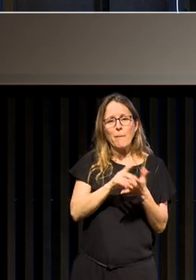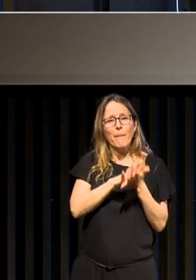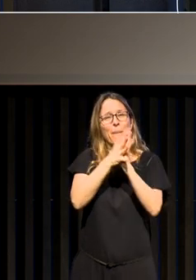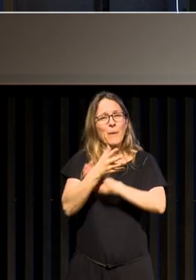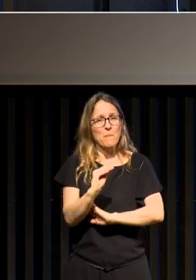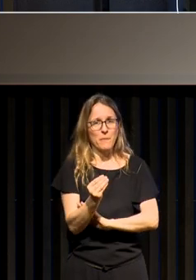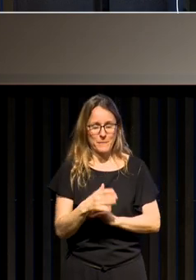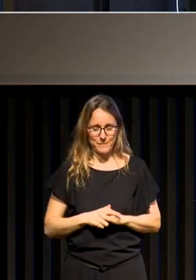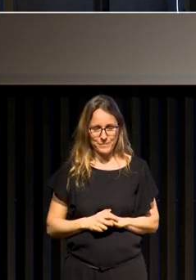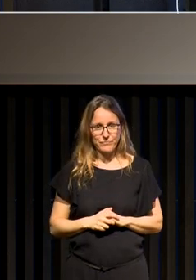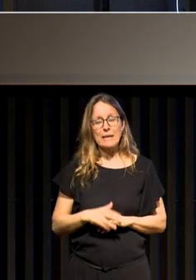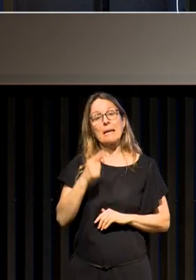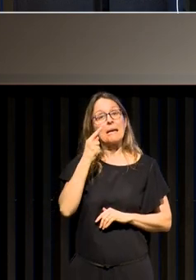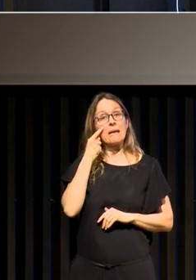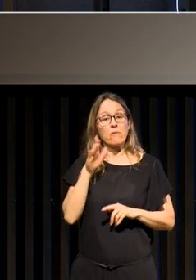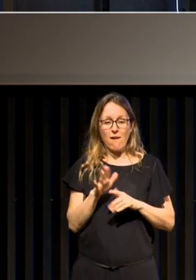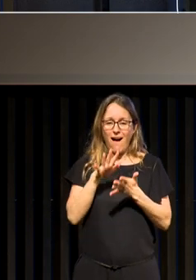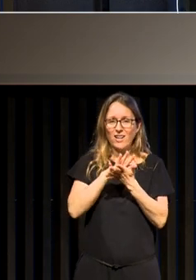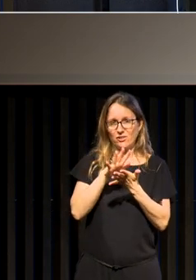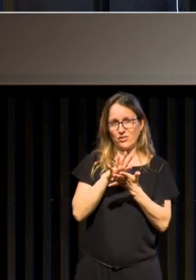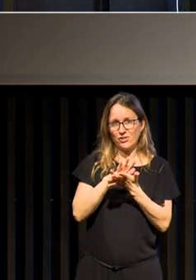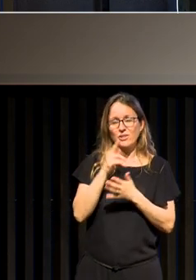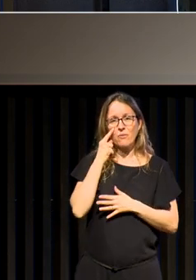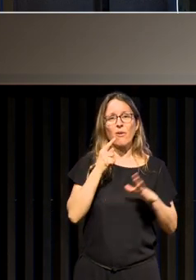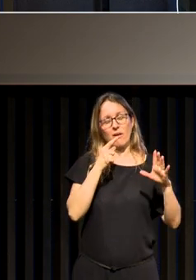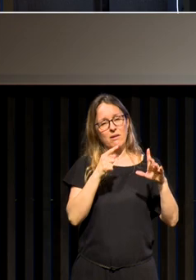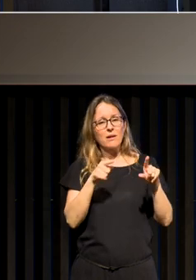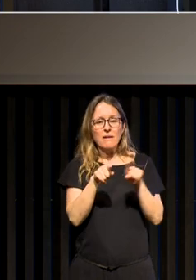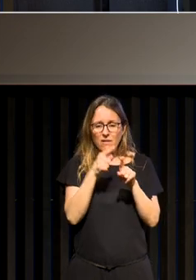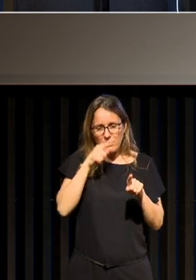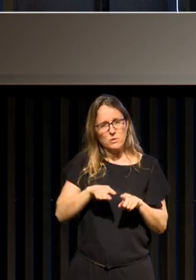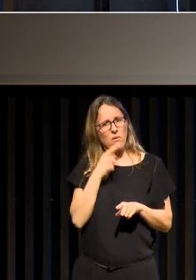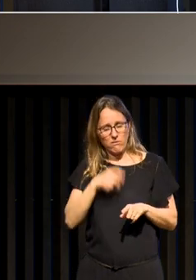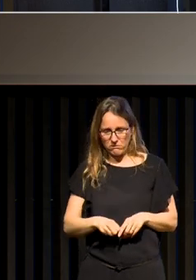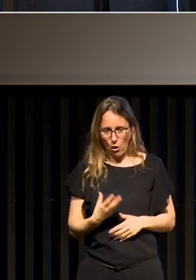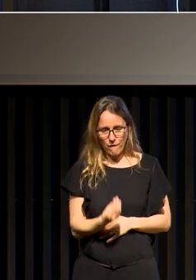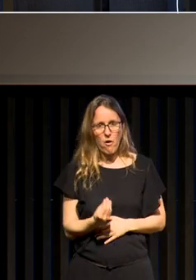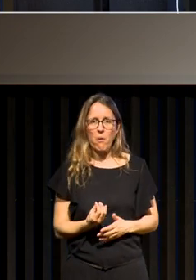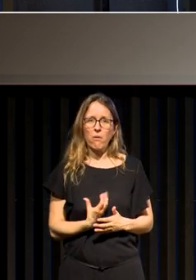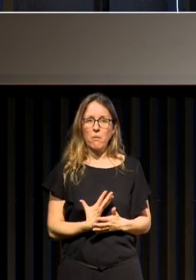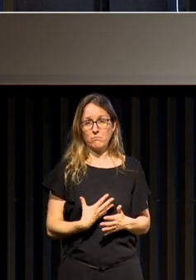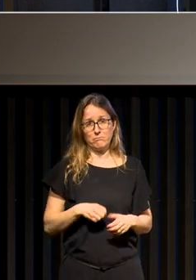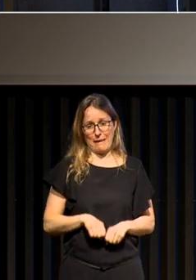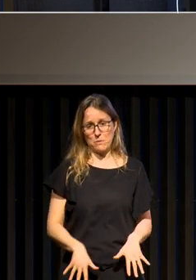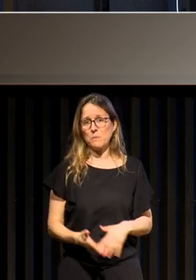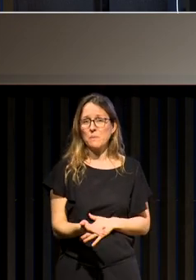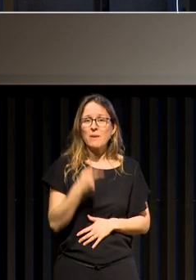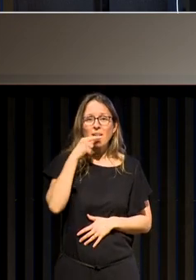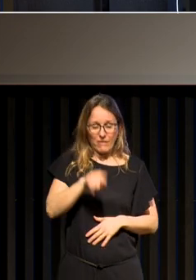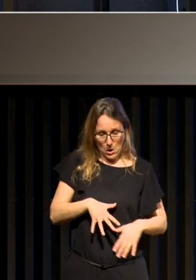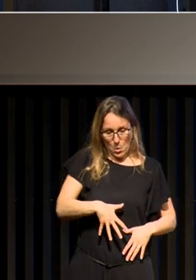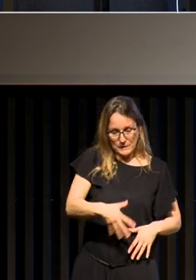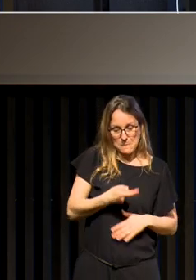que parallèlement augmente avec l'âge le pourcentage de fausses couches. Donc non seulement les chances de grossesse sont